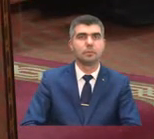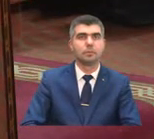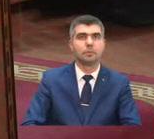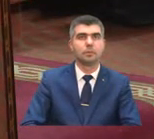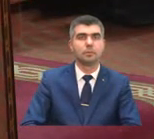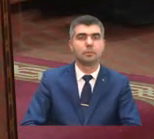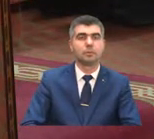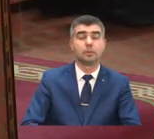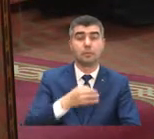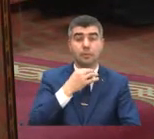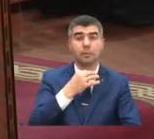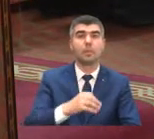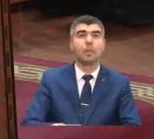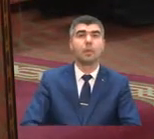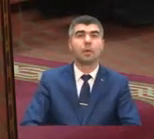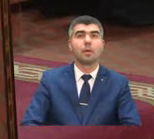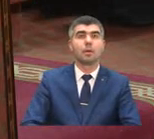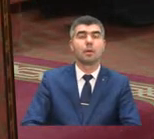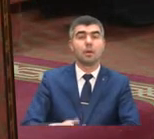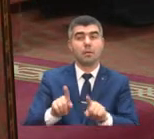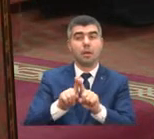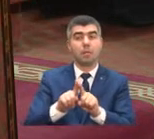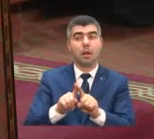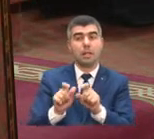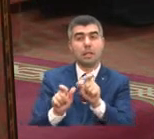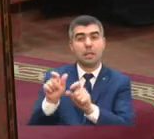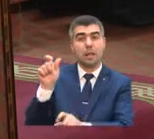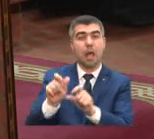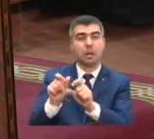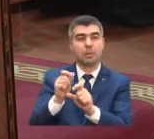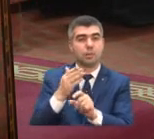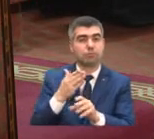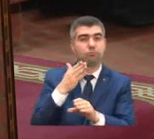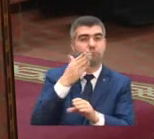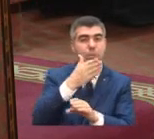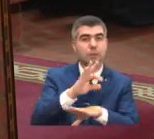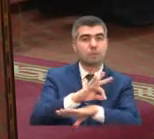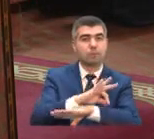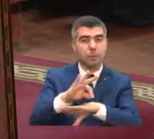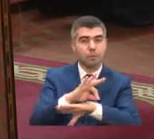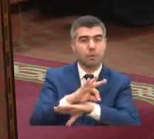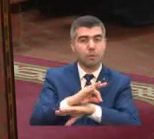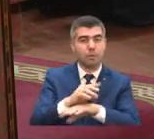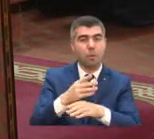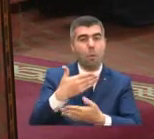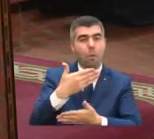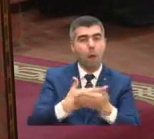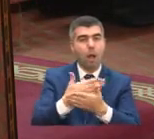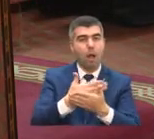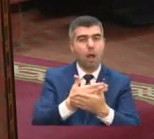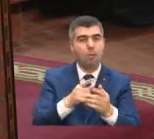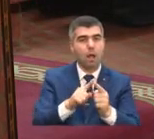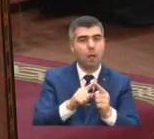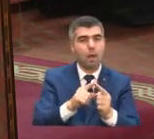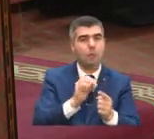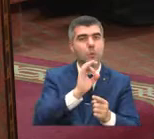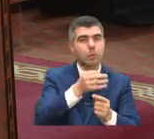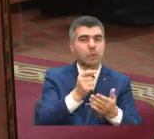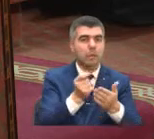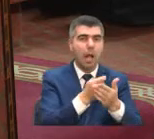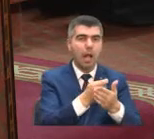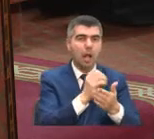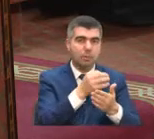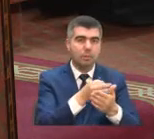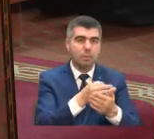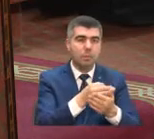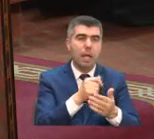حين كيطلب المواطن الأوراق اللي من الإدارة كاين مجموعة الشروط باش يمكن الإدارة توفر